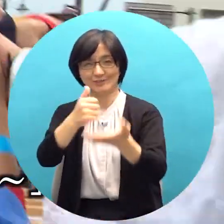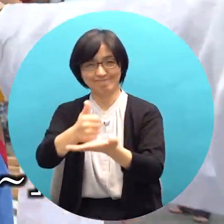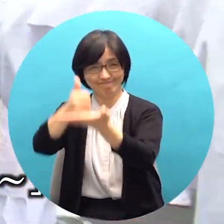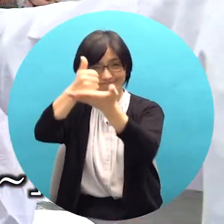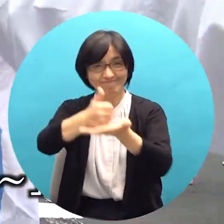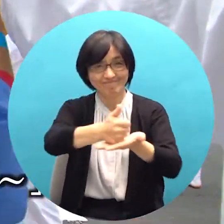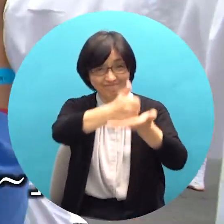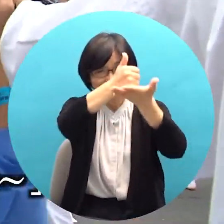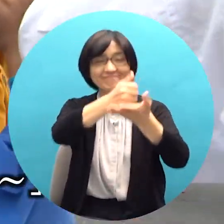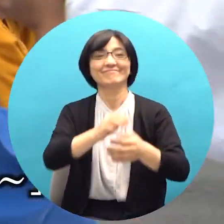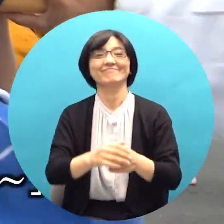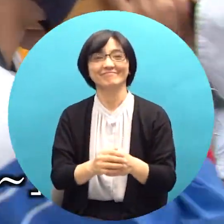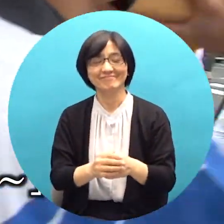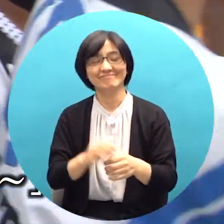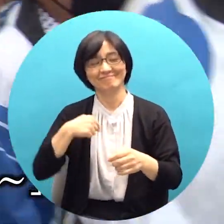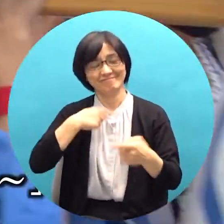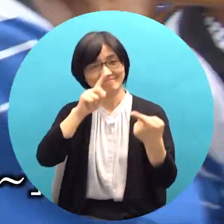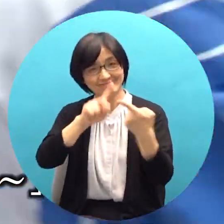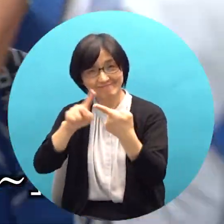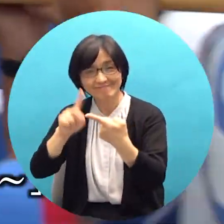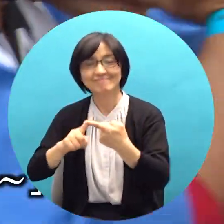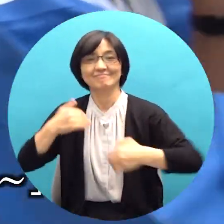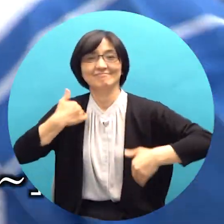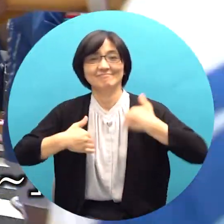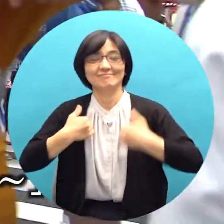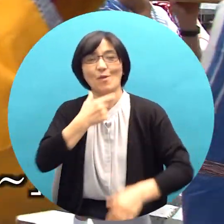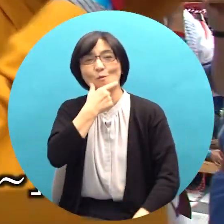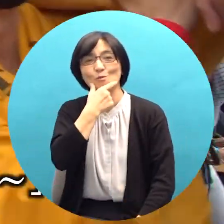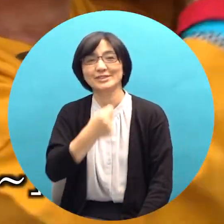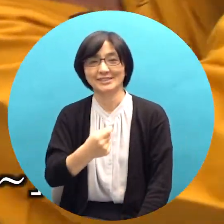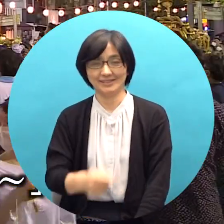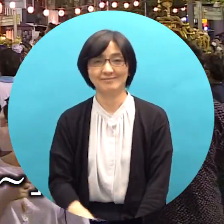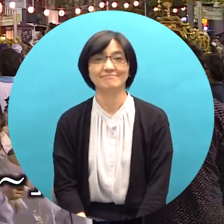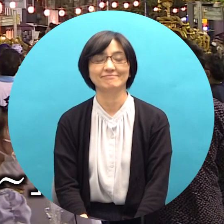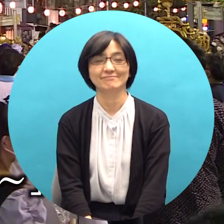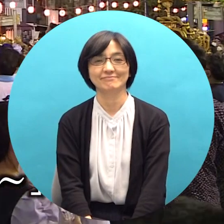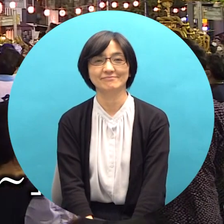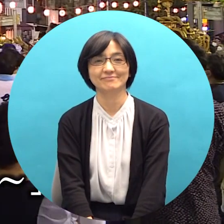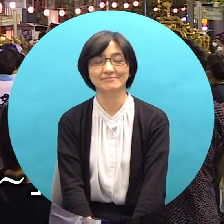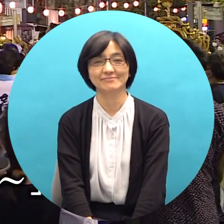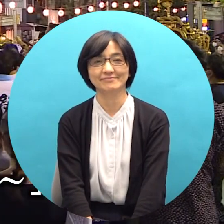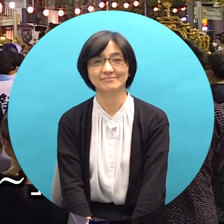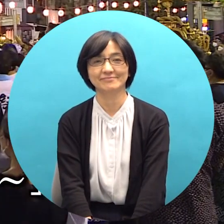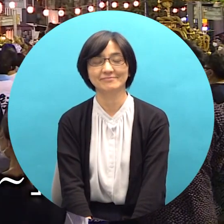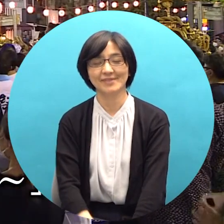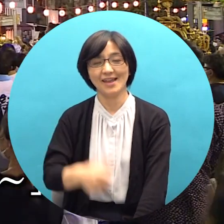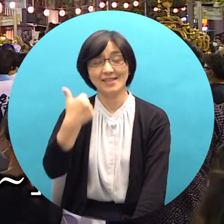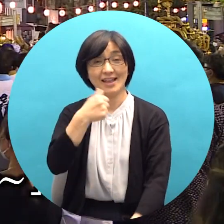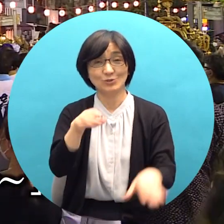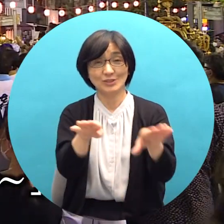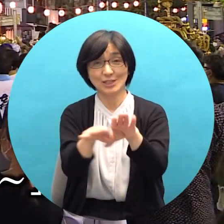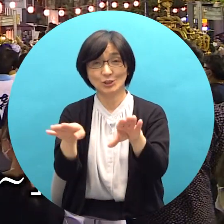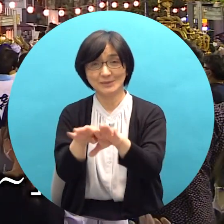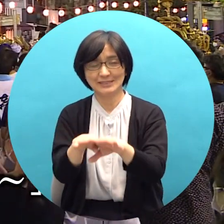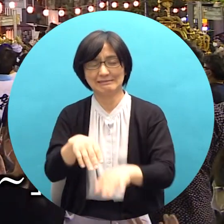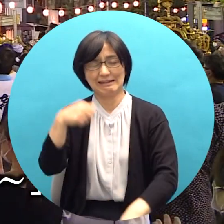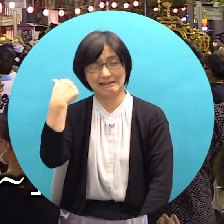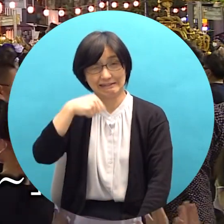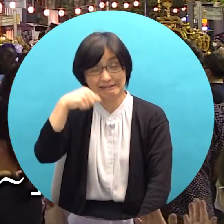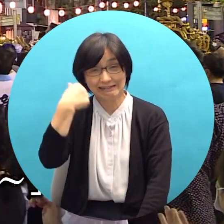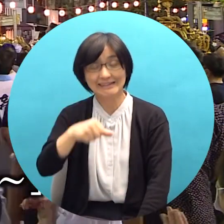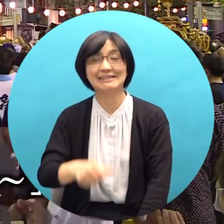一人一人思い思いに楽しんでいただければなと考えております。夏休み期間中大変暑いです